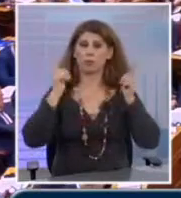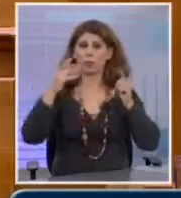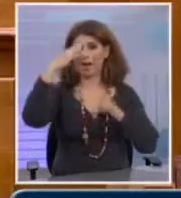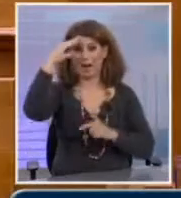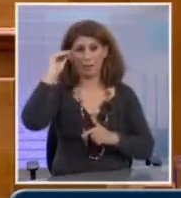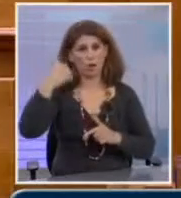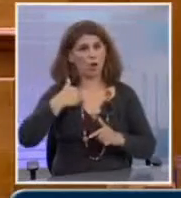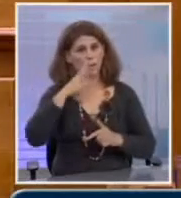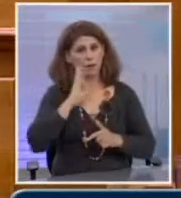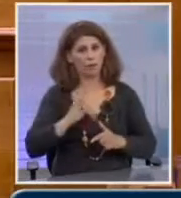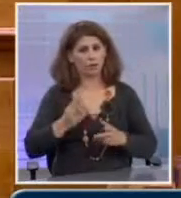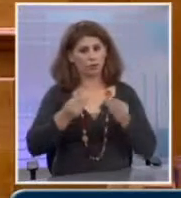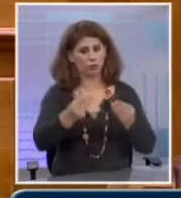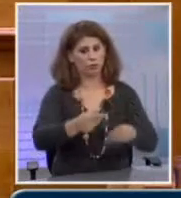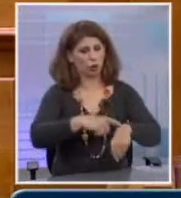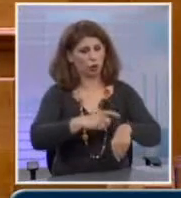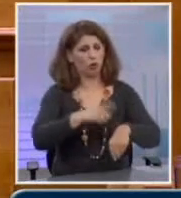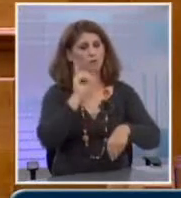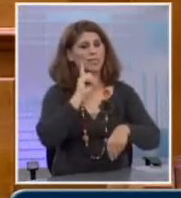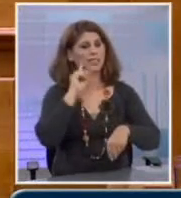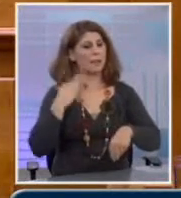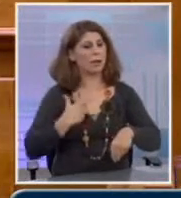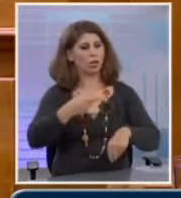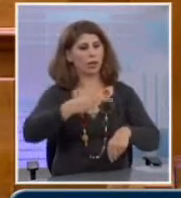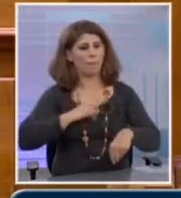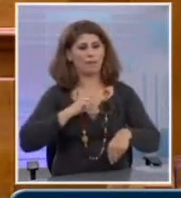εγώ πραγματικά παραχωρώ τον χρόνο στην κυρία Μπακογιάννη να απαντήσει.